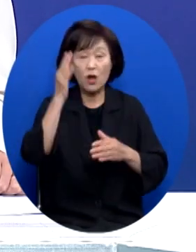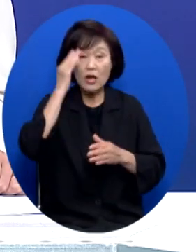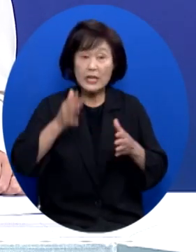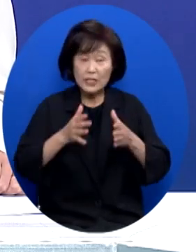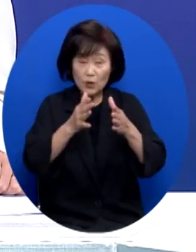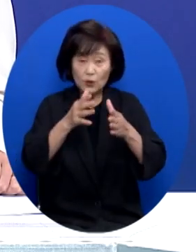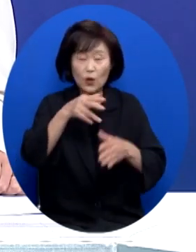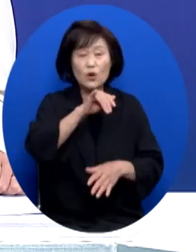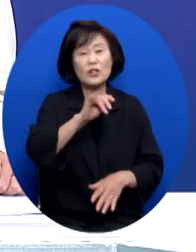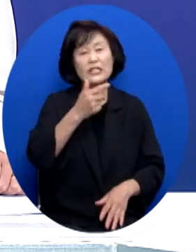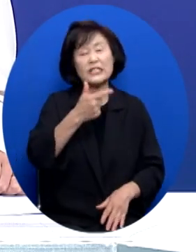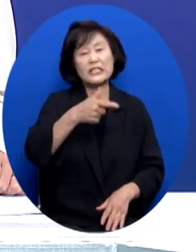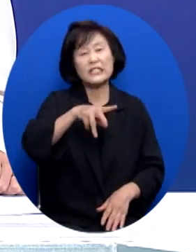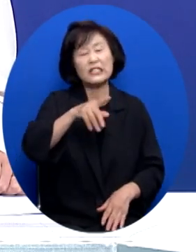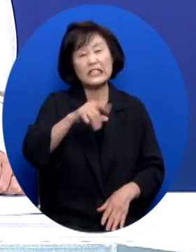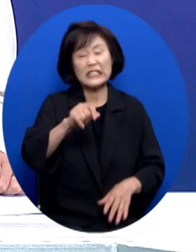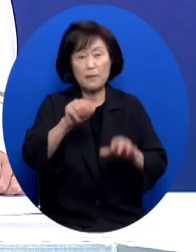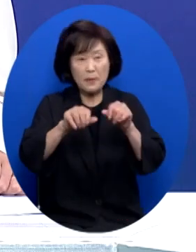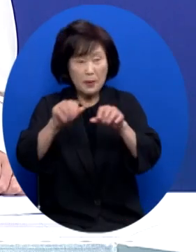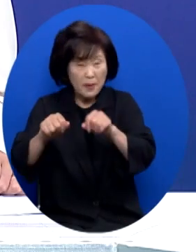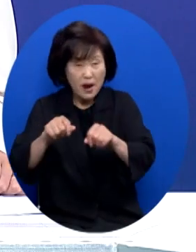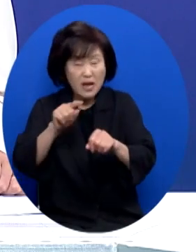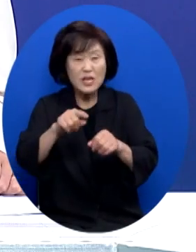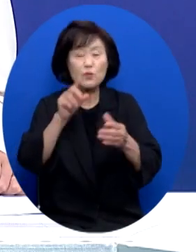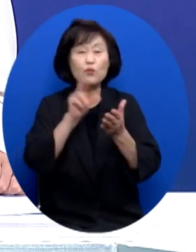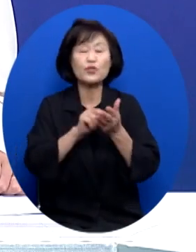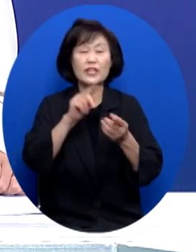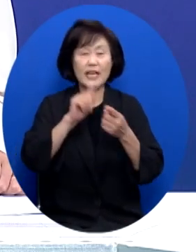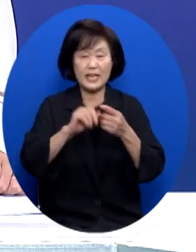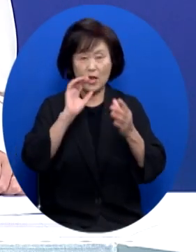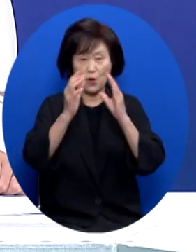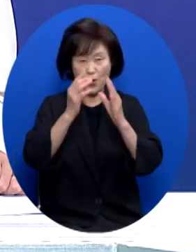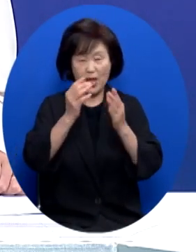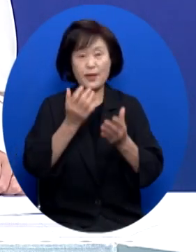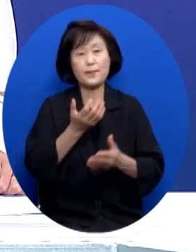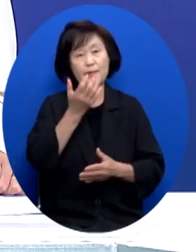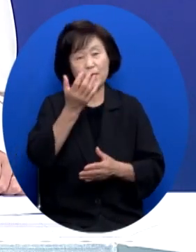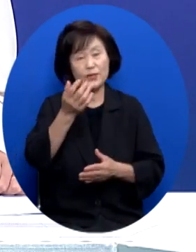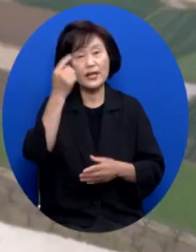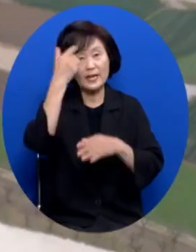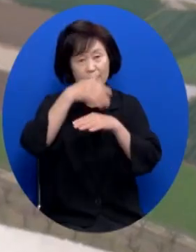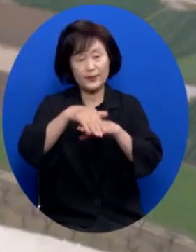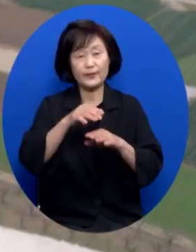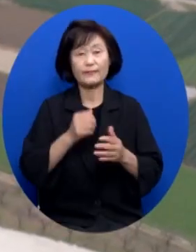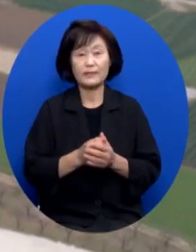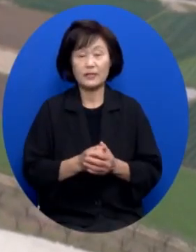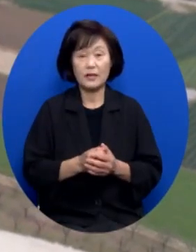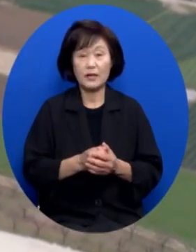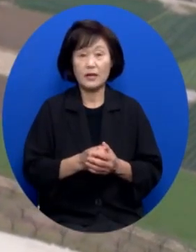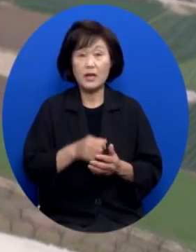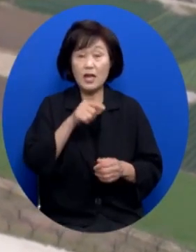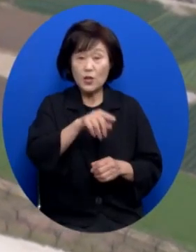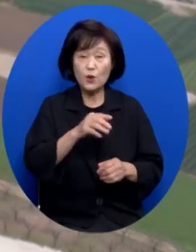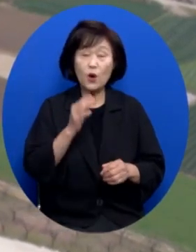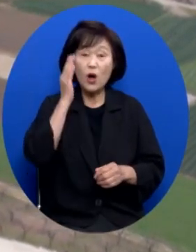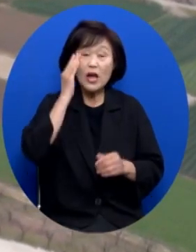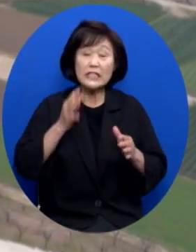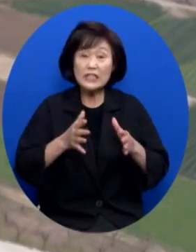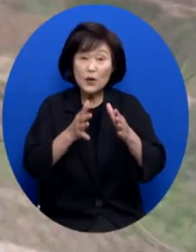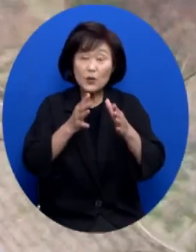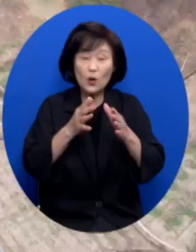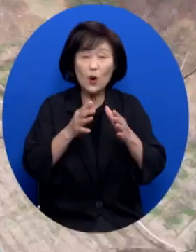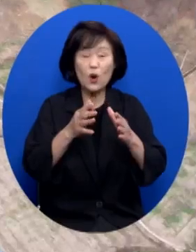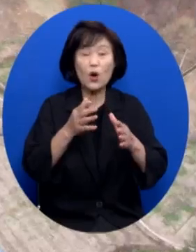신천지 성지화 문제를 안건으로 다룰 것으로 보입니다. 이현지 기자입니다. 신천지의 청도 성지화를